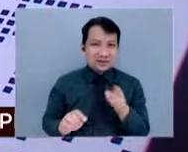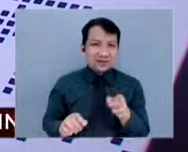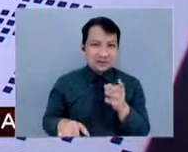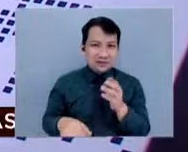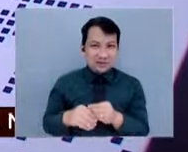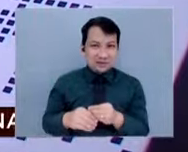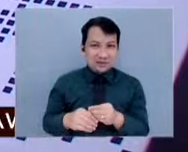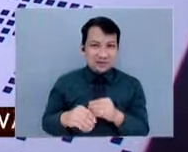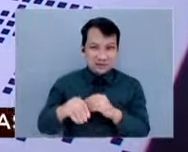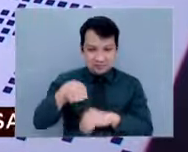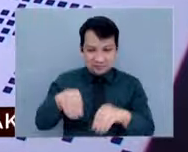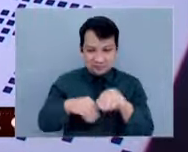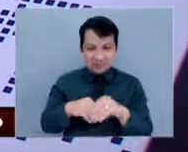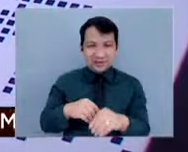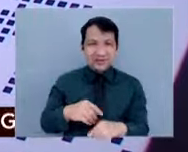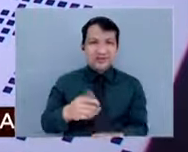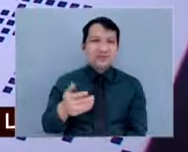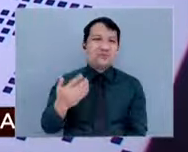akong minus one.